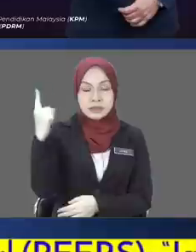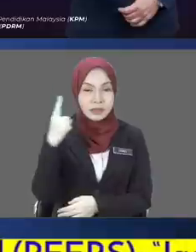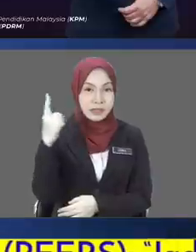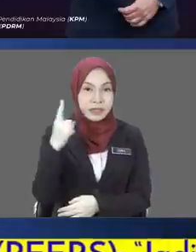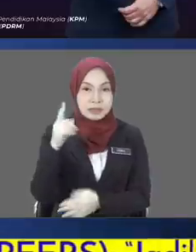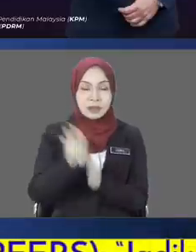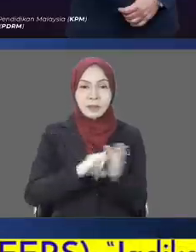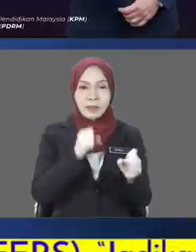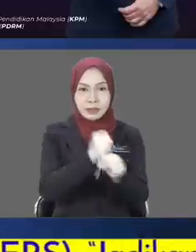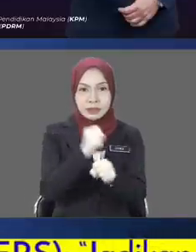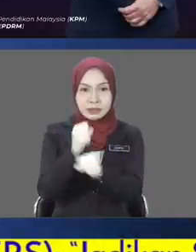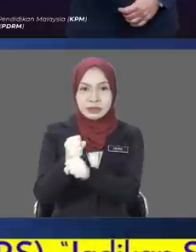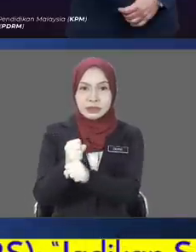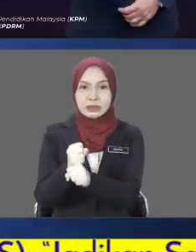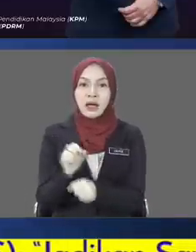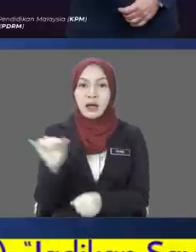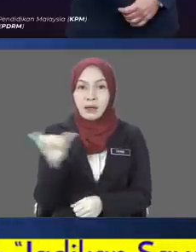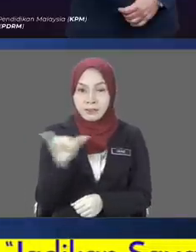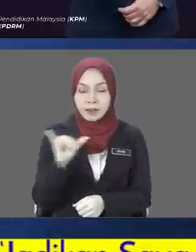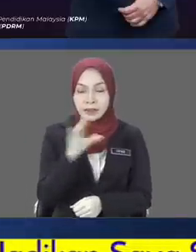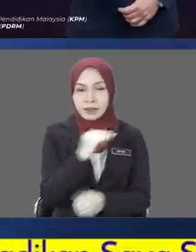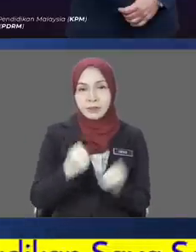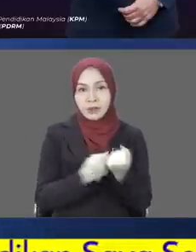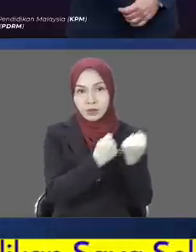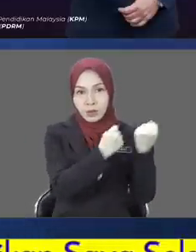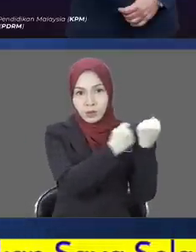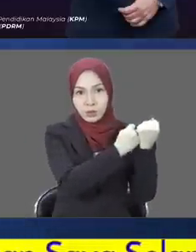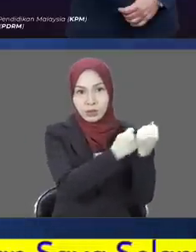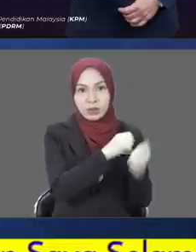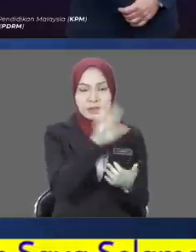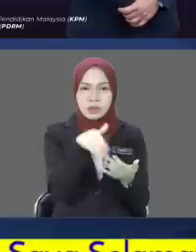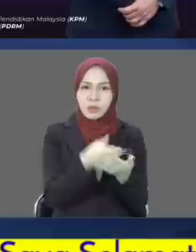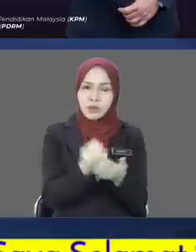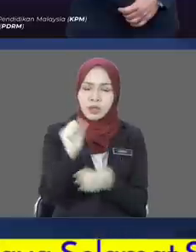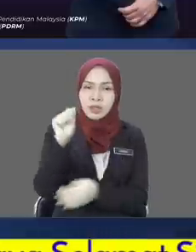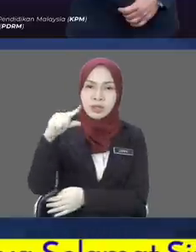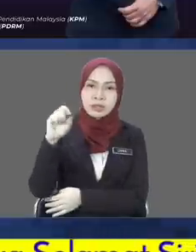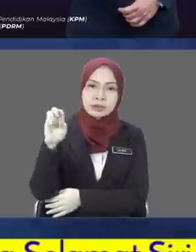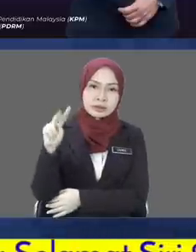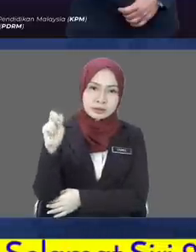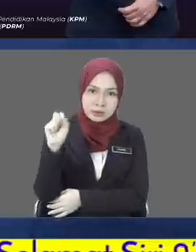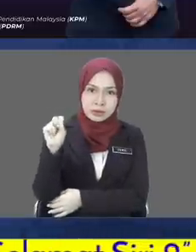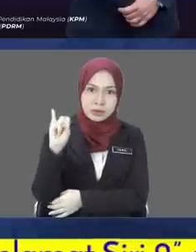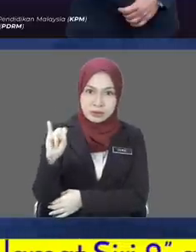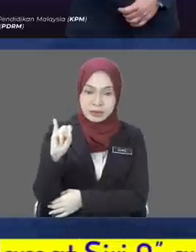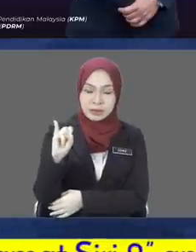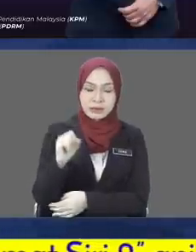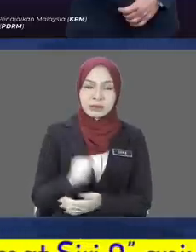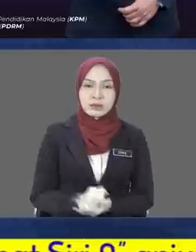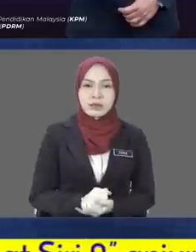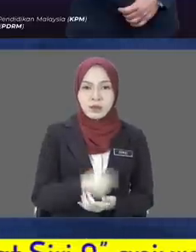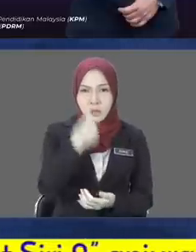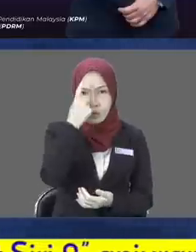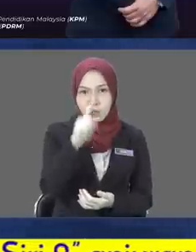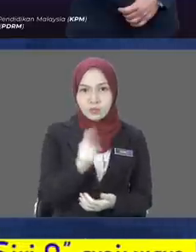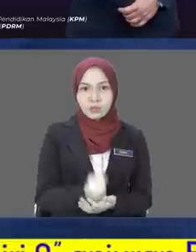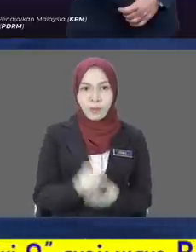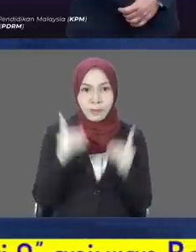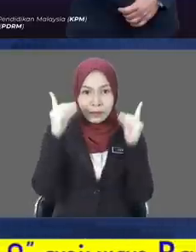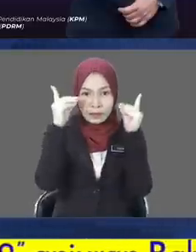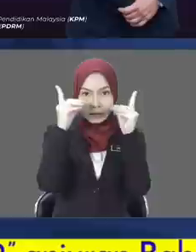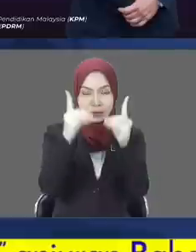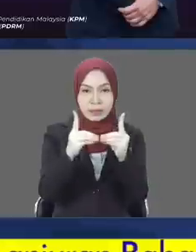saling menyokong antara Kementerian agensi kerajaan dan bukan kerajaan dalam mendidik serta